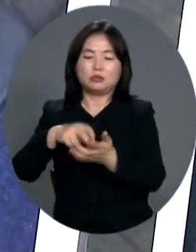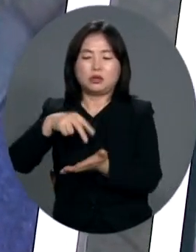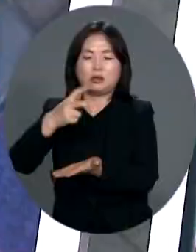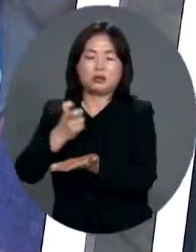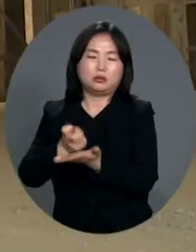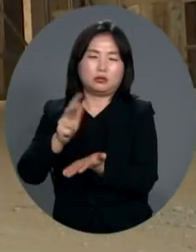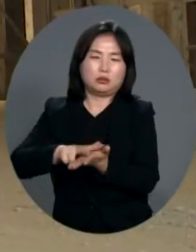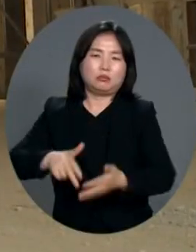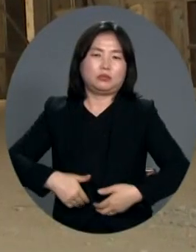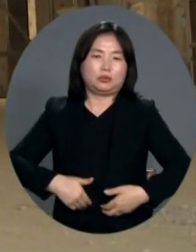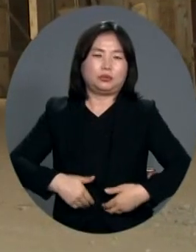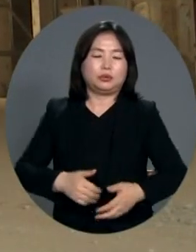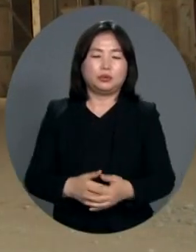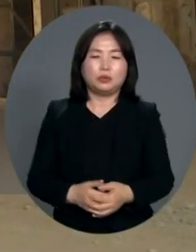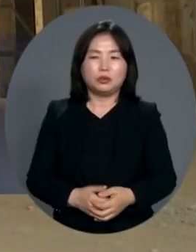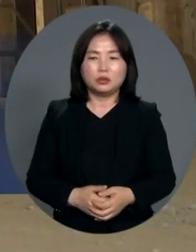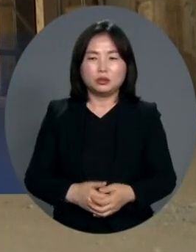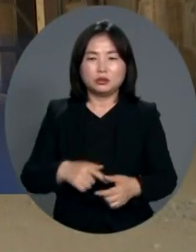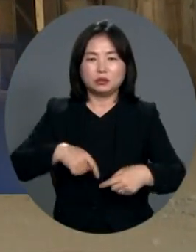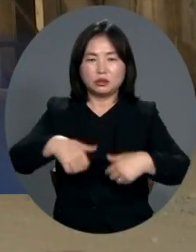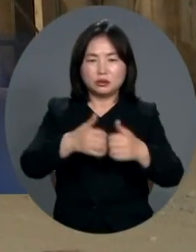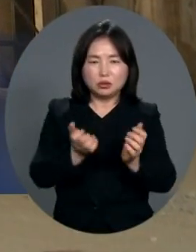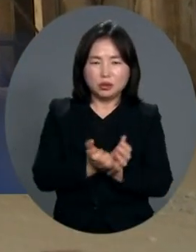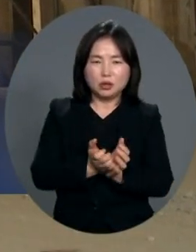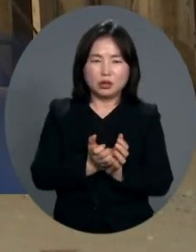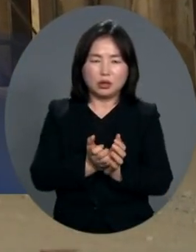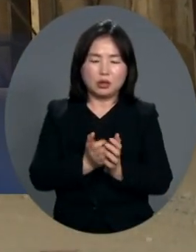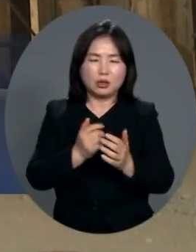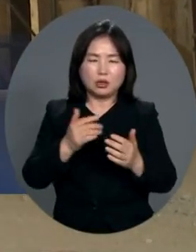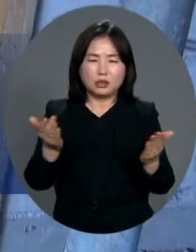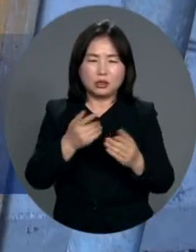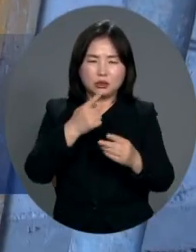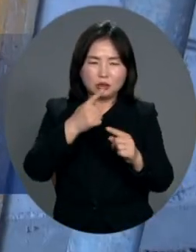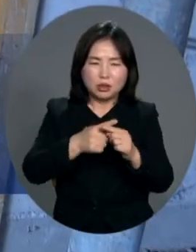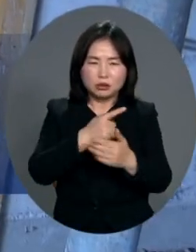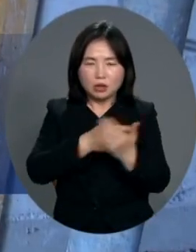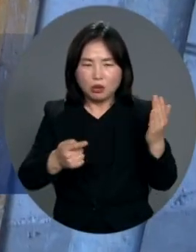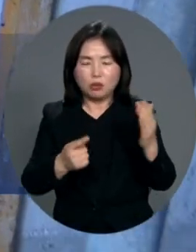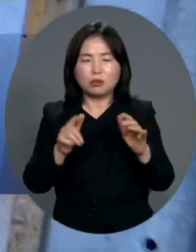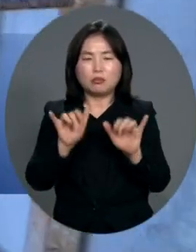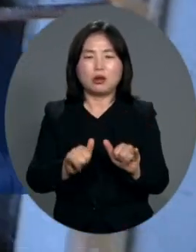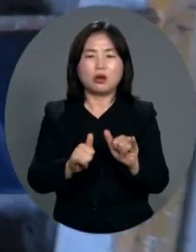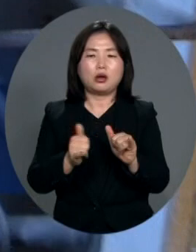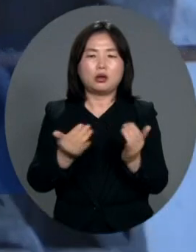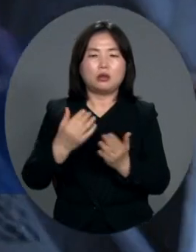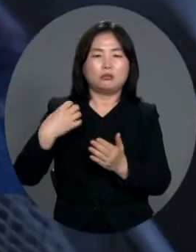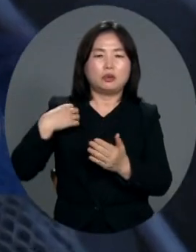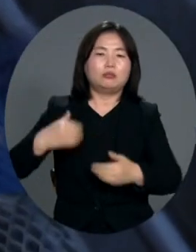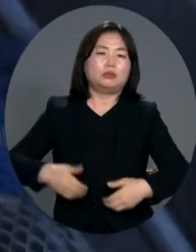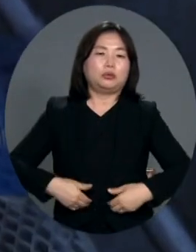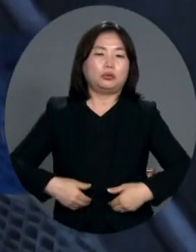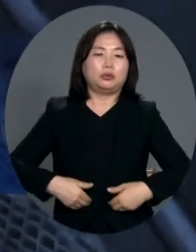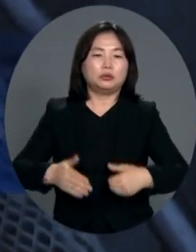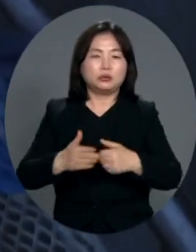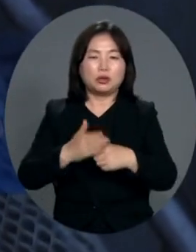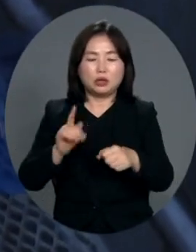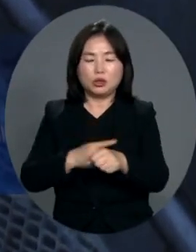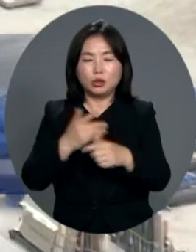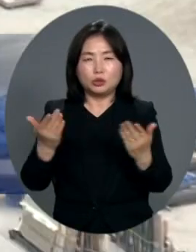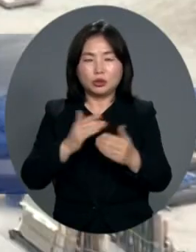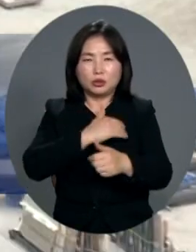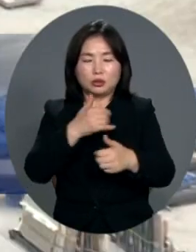말합니다. 지자체 차원에서의 산재 예방 책무를 좀 하는 것들이 필요하고 그렇기 때문에 실제로